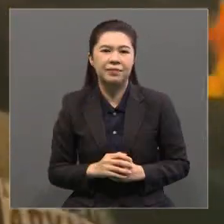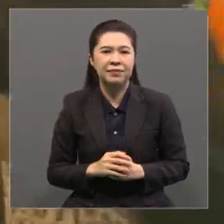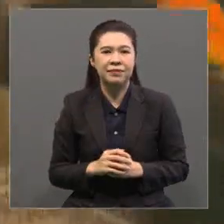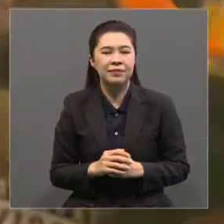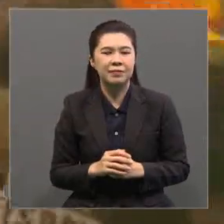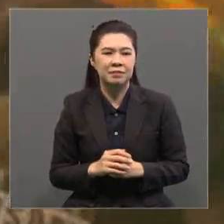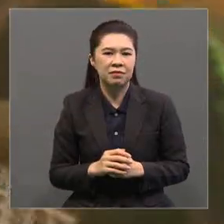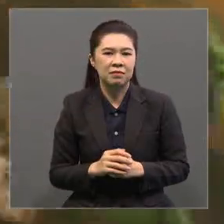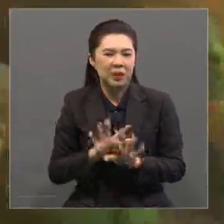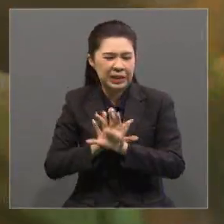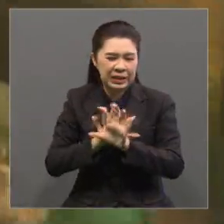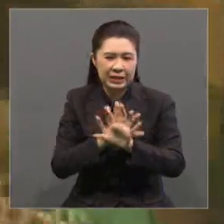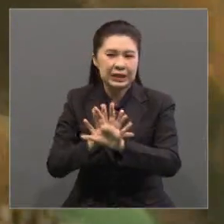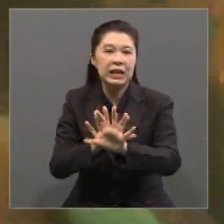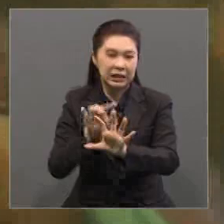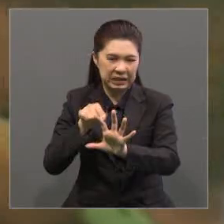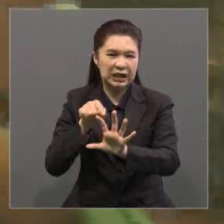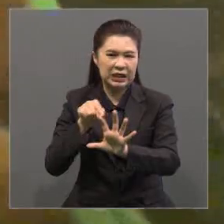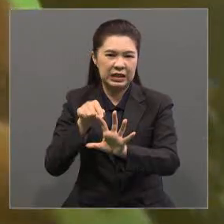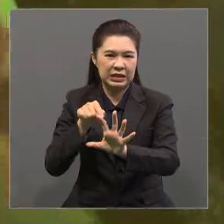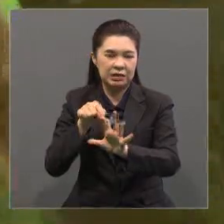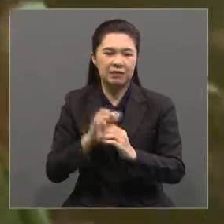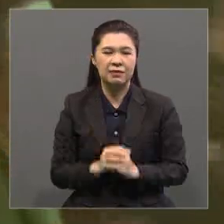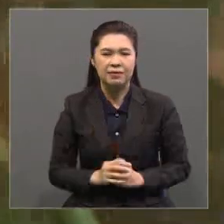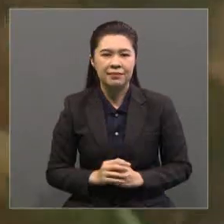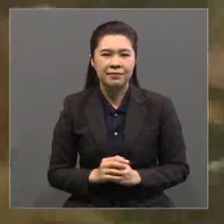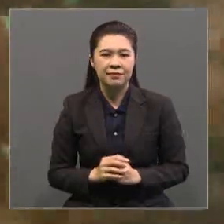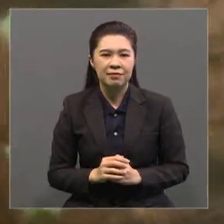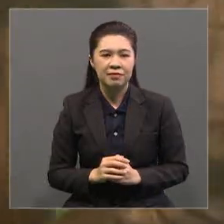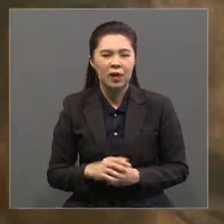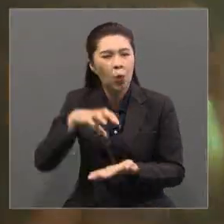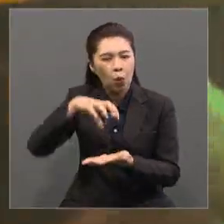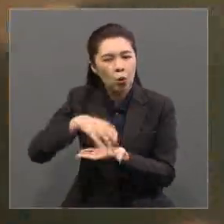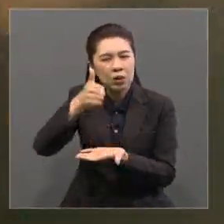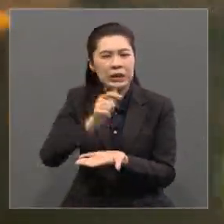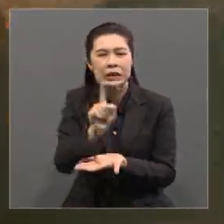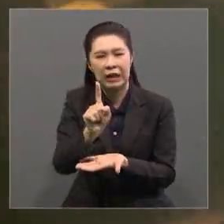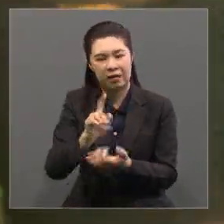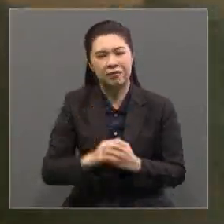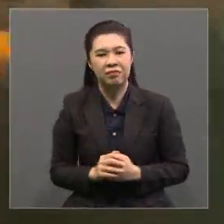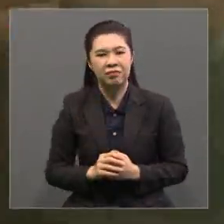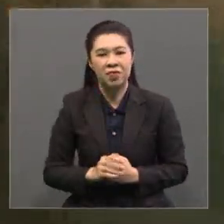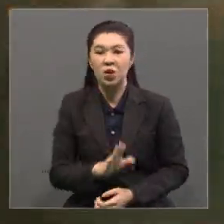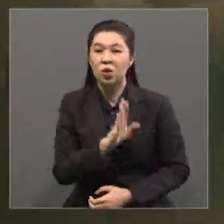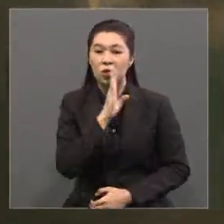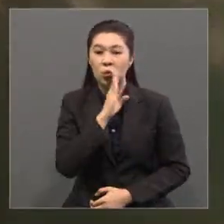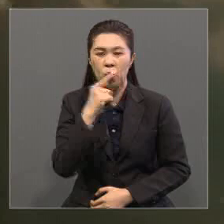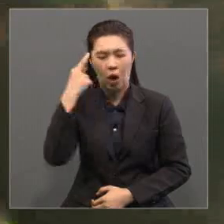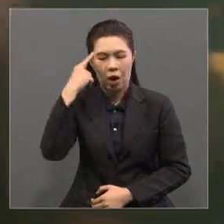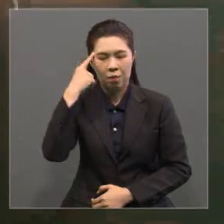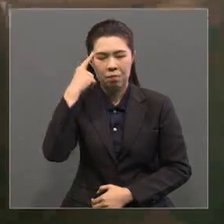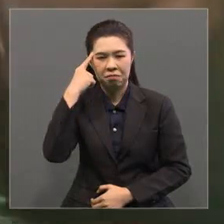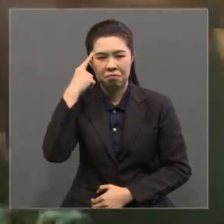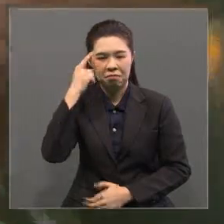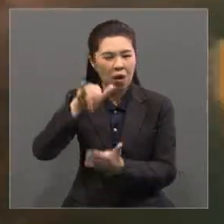กับว่ามันดันๆกันมาขยับไม่ได้แล้วเนี่ยโชคดีอย่างนึงนะเขาบอกว่าถ้ามีคนสักคนล้มลงไปอ่ะ